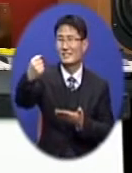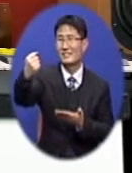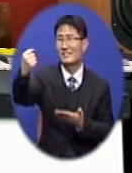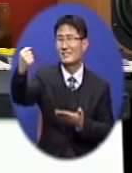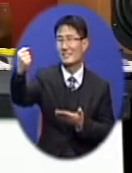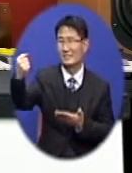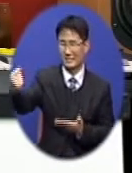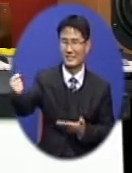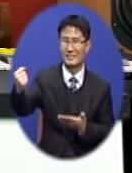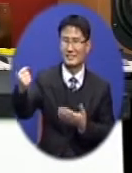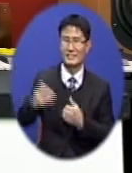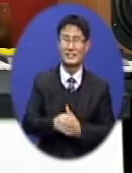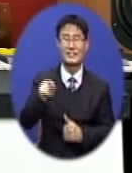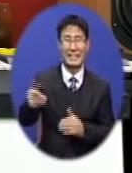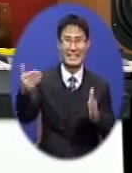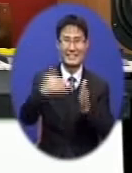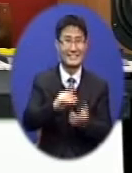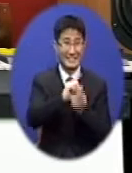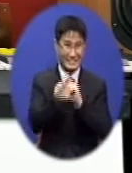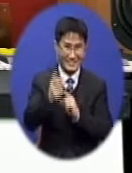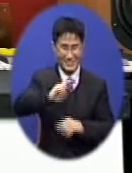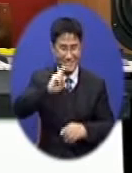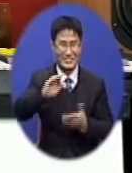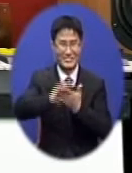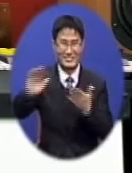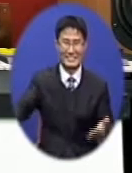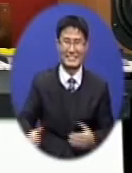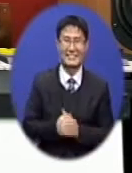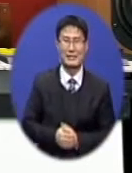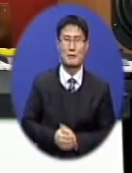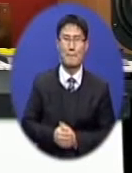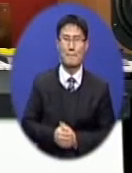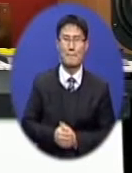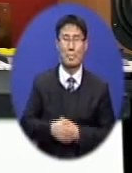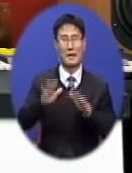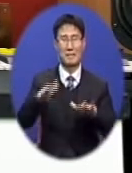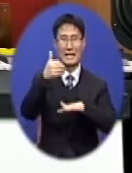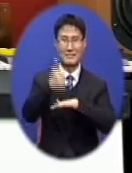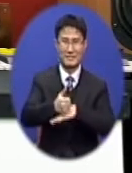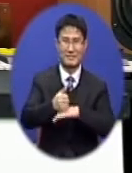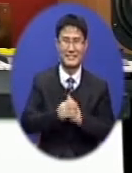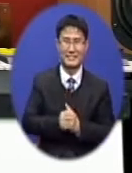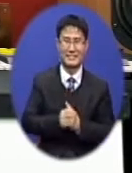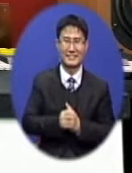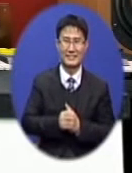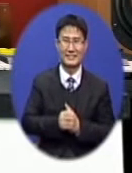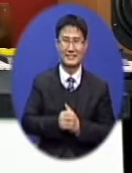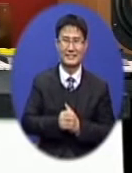아사갔네. 자, 여기까지 제가 대신 불러드렸어요. 자, 네. 오늘 마지막 번호입니다. 참가